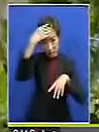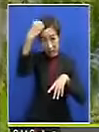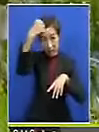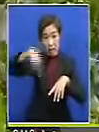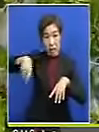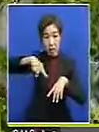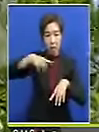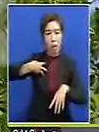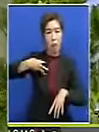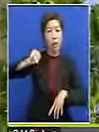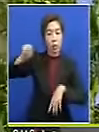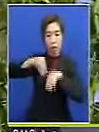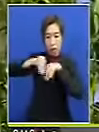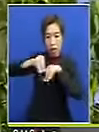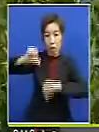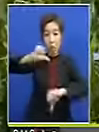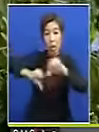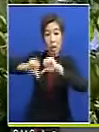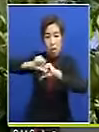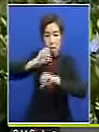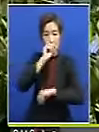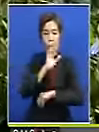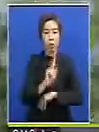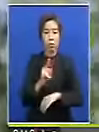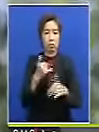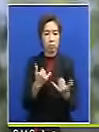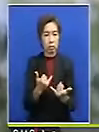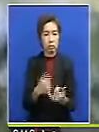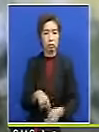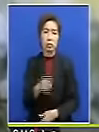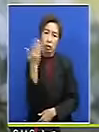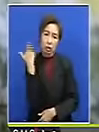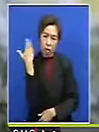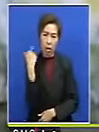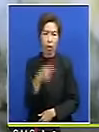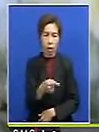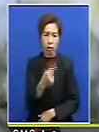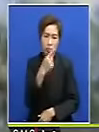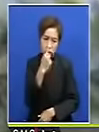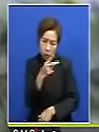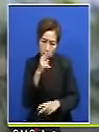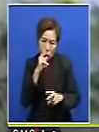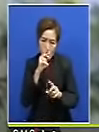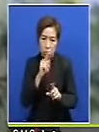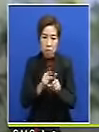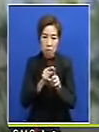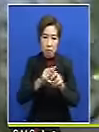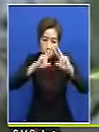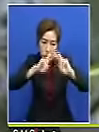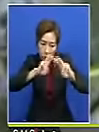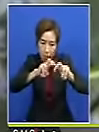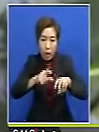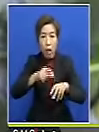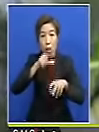หาวิทยาลัยมหิดลคุณนูรีฮันอดุลีนะคะบอกว่าที่ผ่านมาเฝ้าติดตามวิถีชีวิตของนกเ